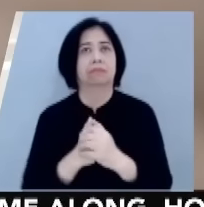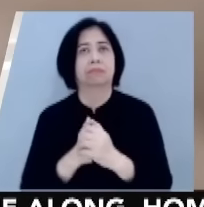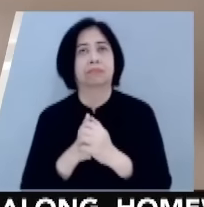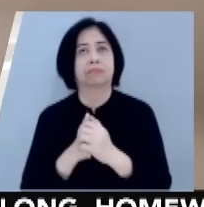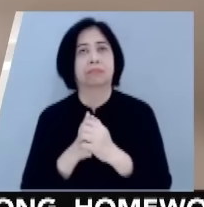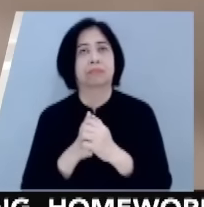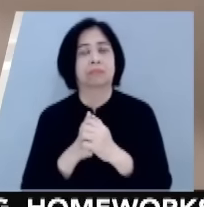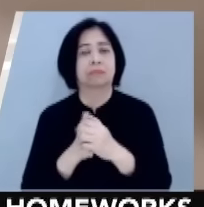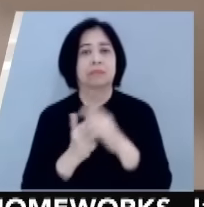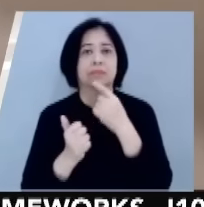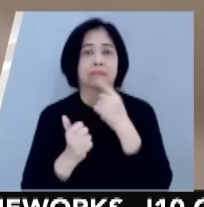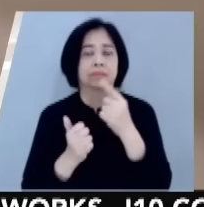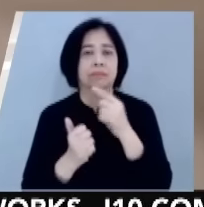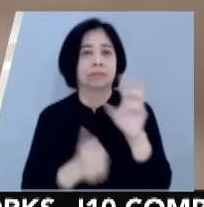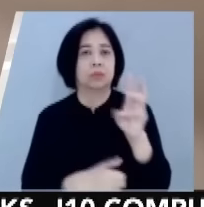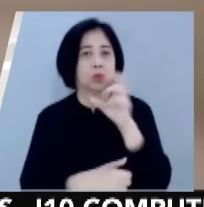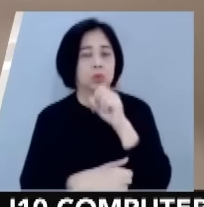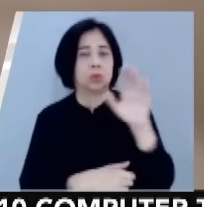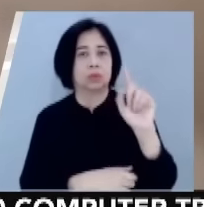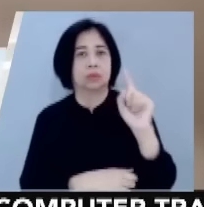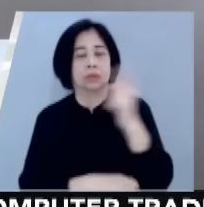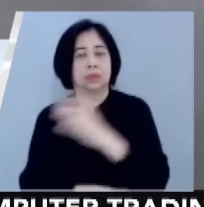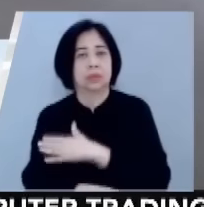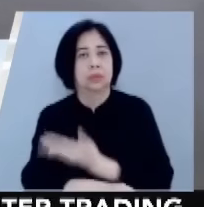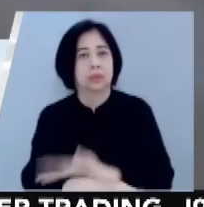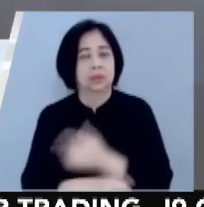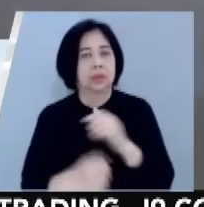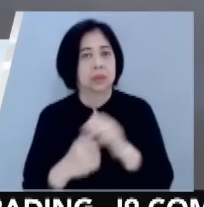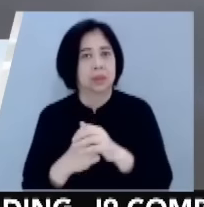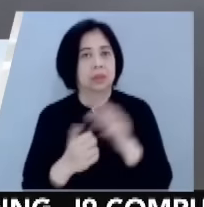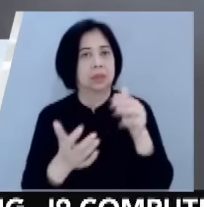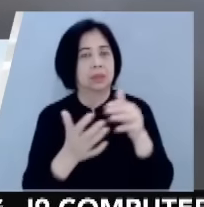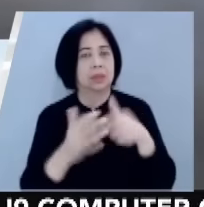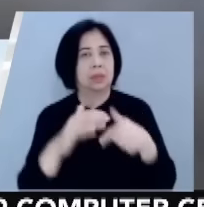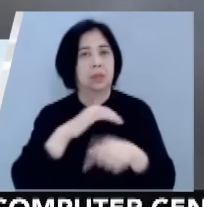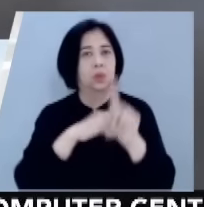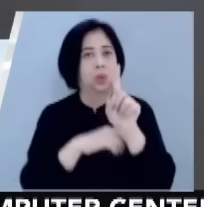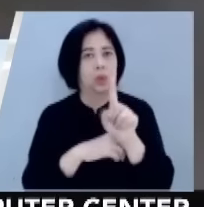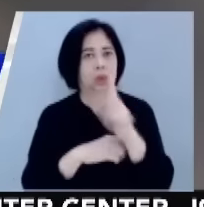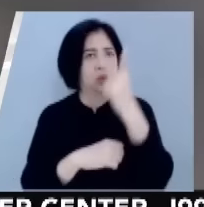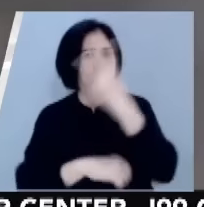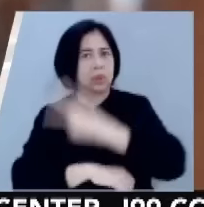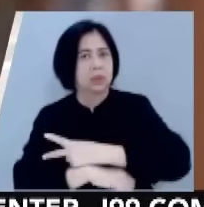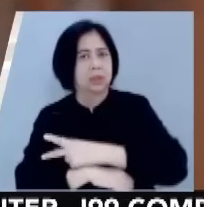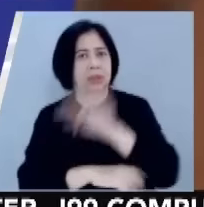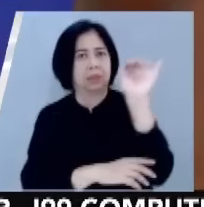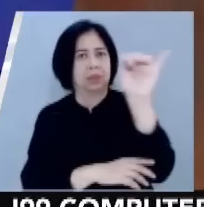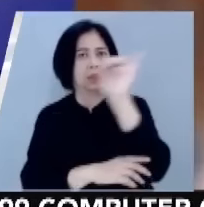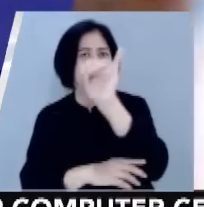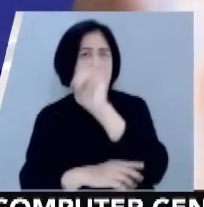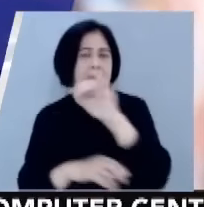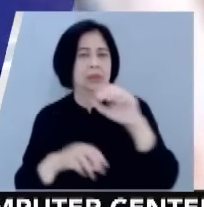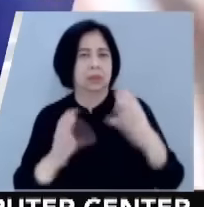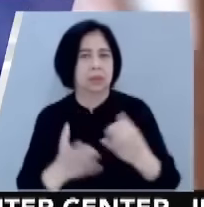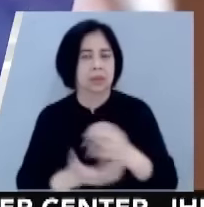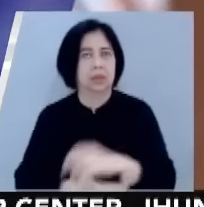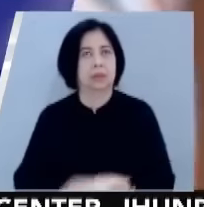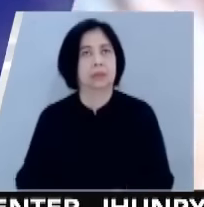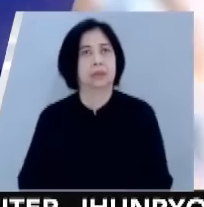Ayon sa 6 anyos na panganay na anak na babae na nag-aaral sa grade 1, dalawang araw na siyang absent sa klase. Ma, ka naman.